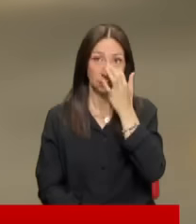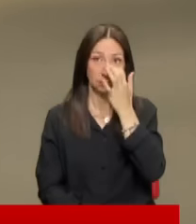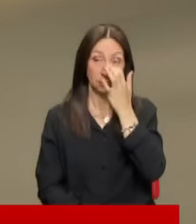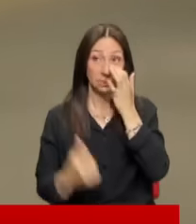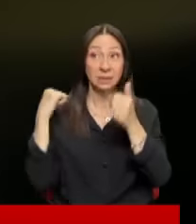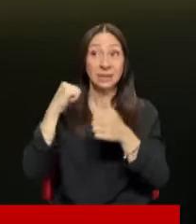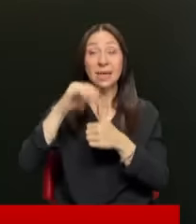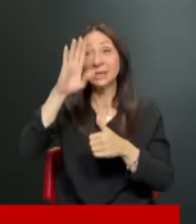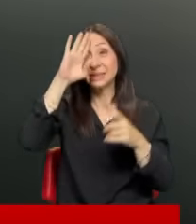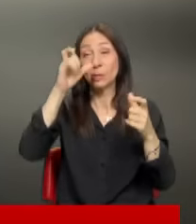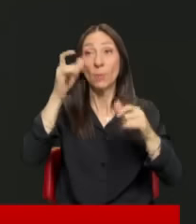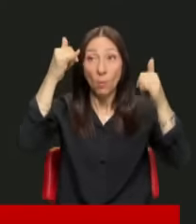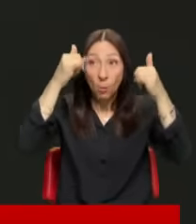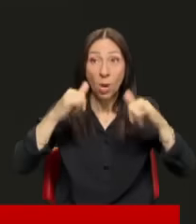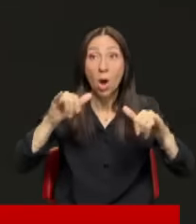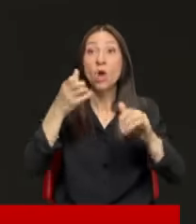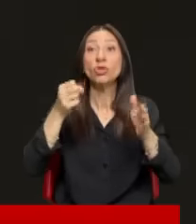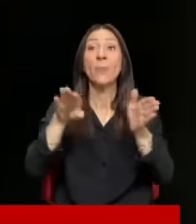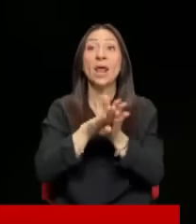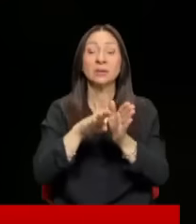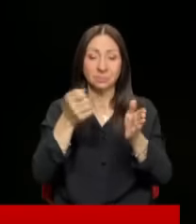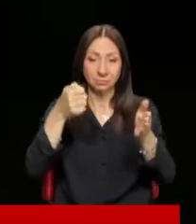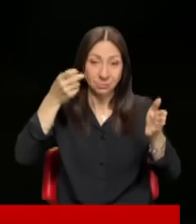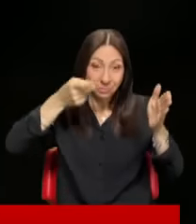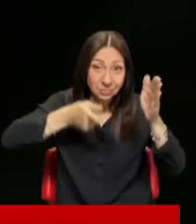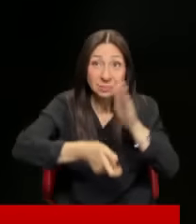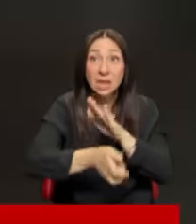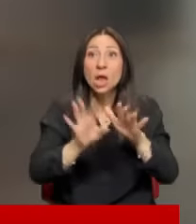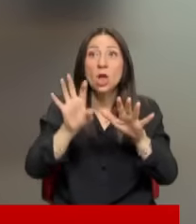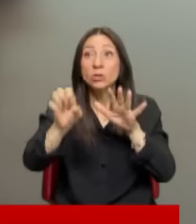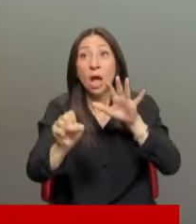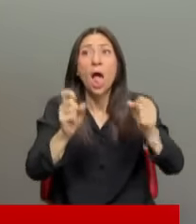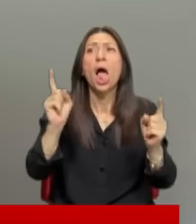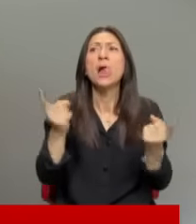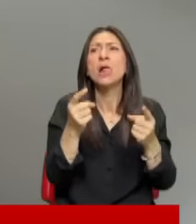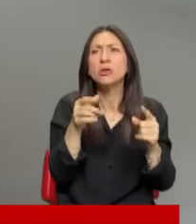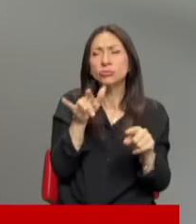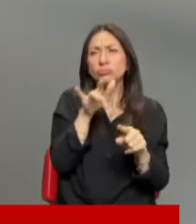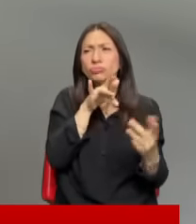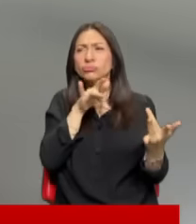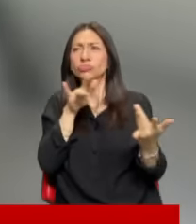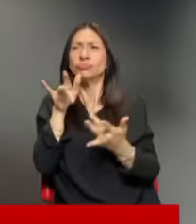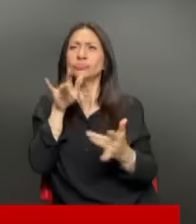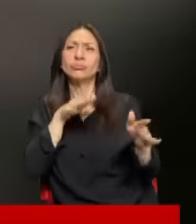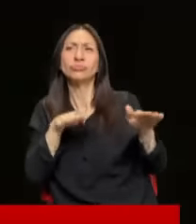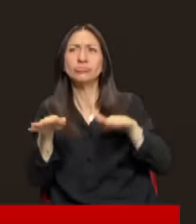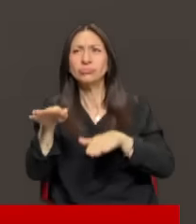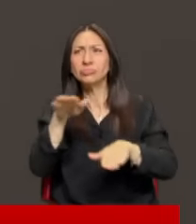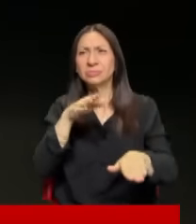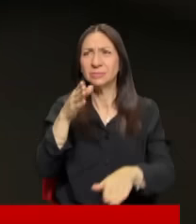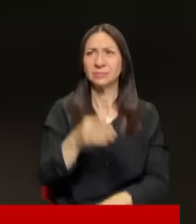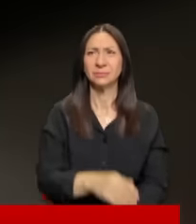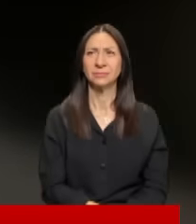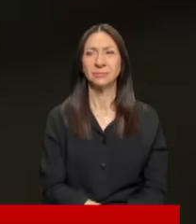Yine İstanbul'da bir boğa otoparka kaçtı. Adeta köşe kapmaca oynandı. Al köşeye kadar sıkıştırın.